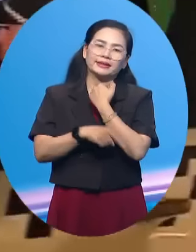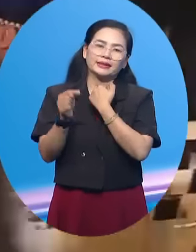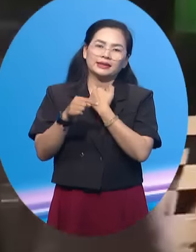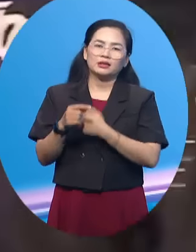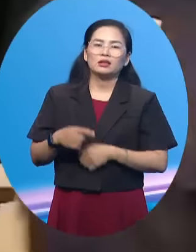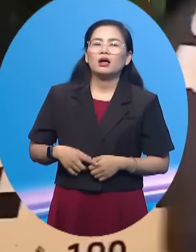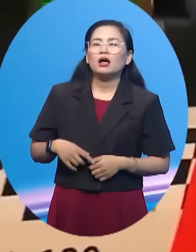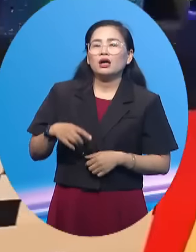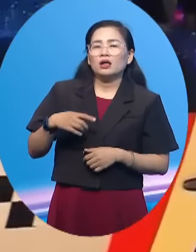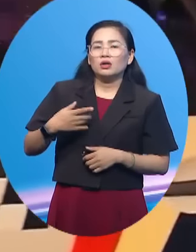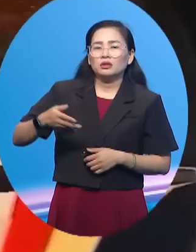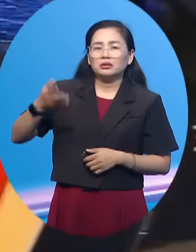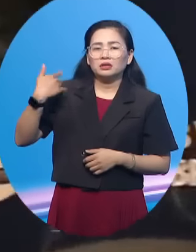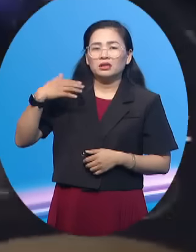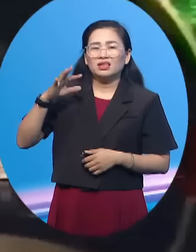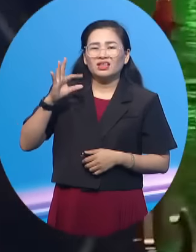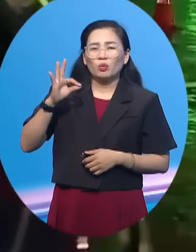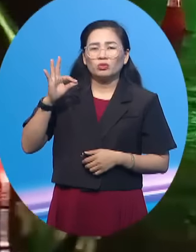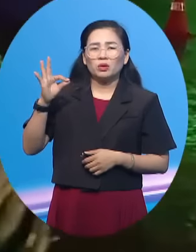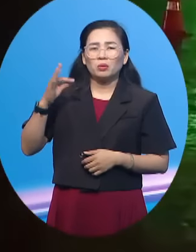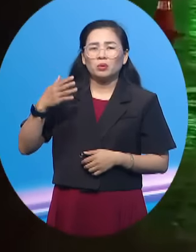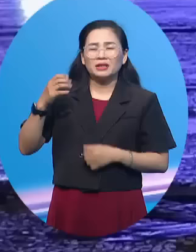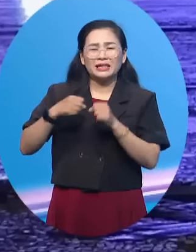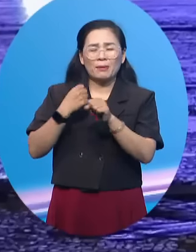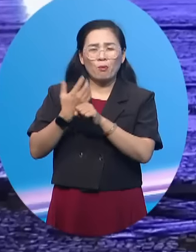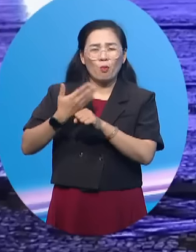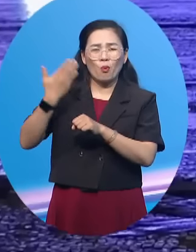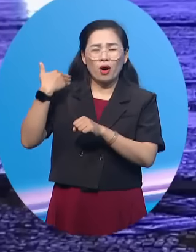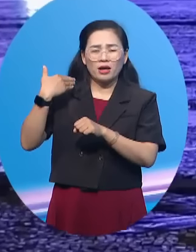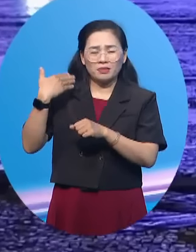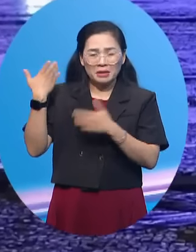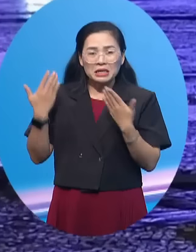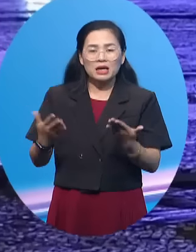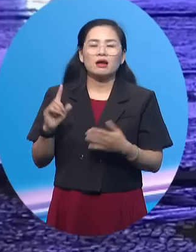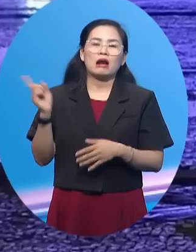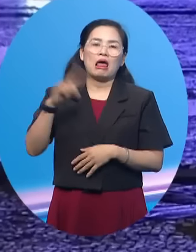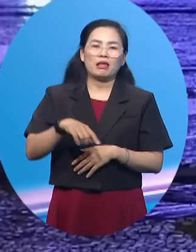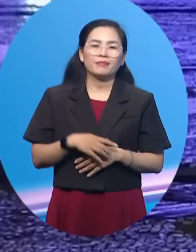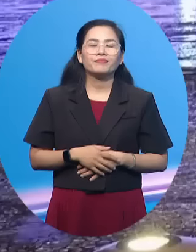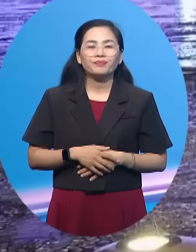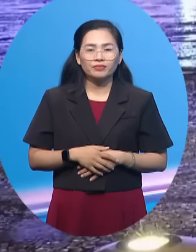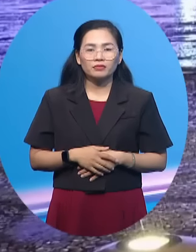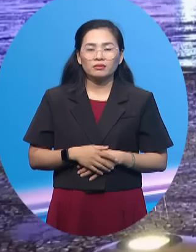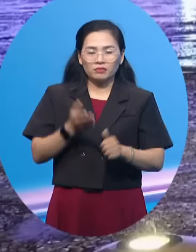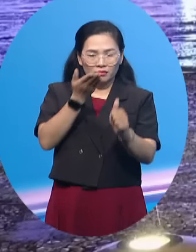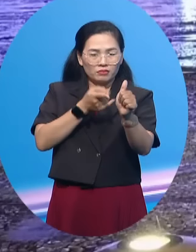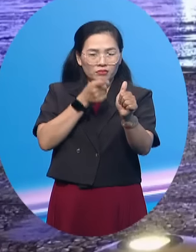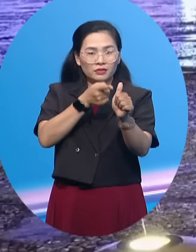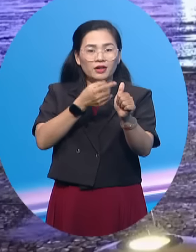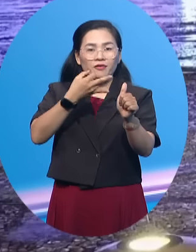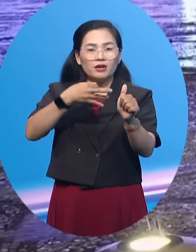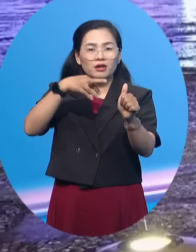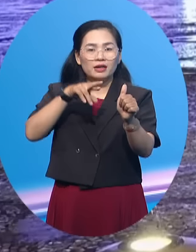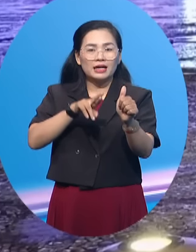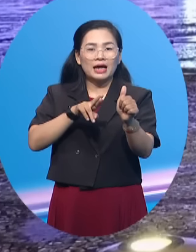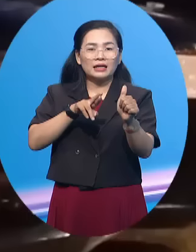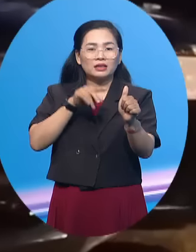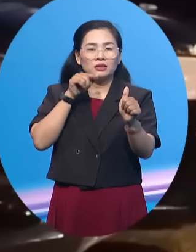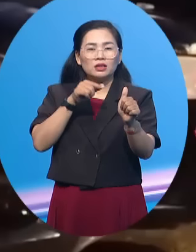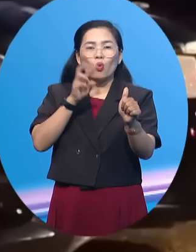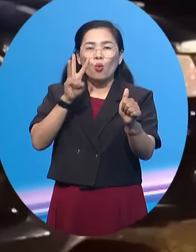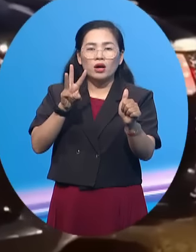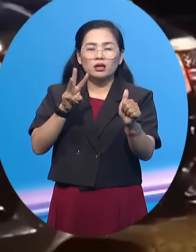Bolsonaro xông vào tòa nhà trong cuộc bạo loạn hồi năm ngoái. Cảnh sát xác định nghi phạm trong vụ nổ là Francisco Vanderlei